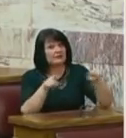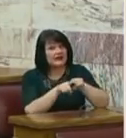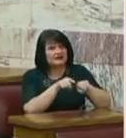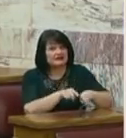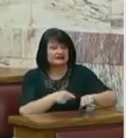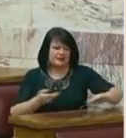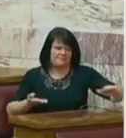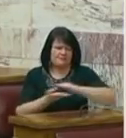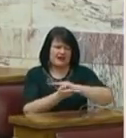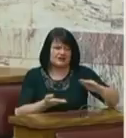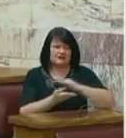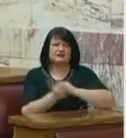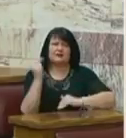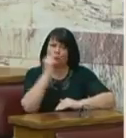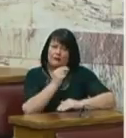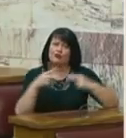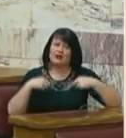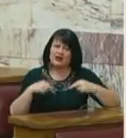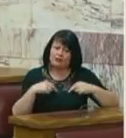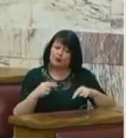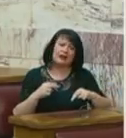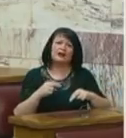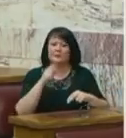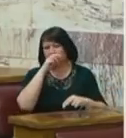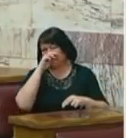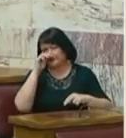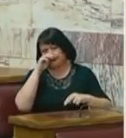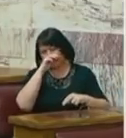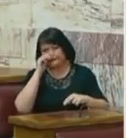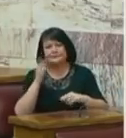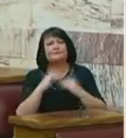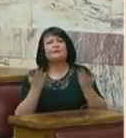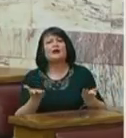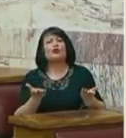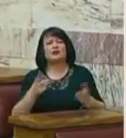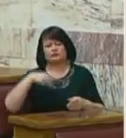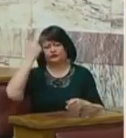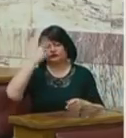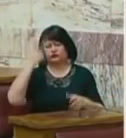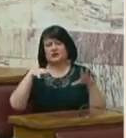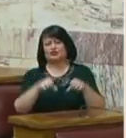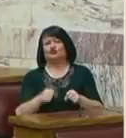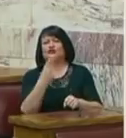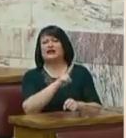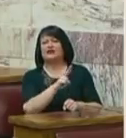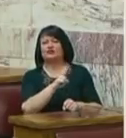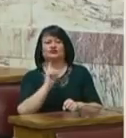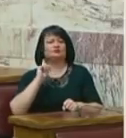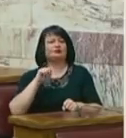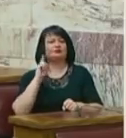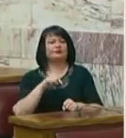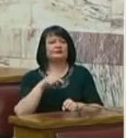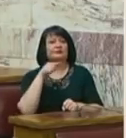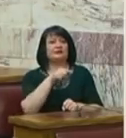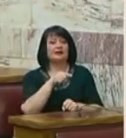του Πρωθυπουργού και Υπουργών, όχι για συνέργεια σε κατάχρηση εξουσίας, αλλά για τον σφετερισμό της